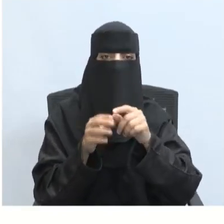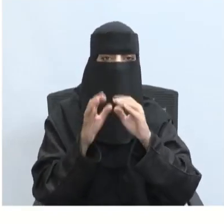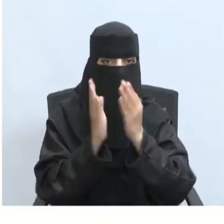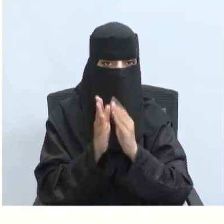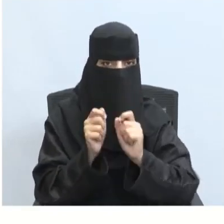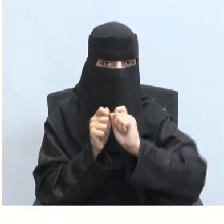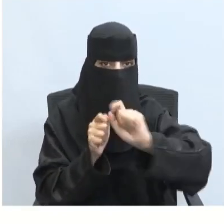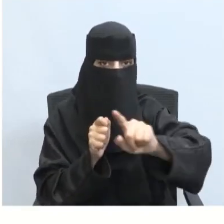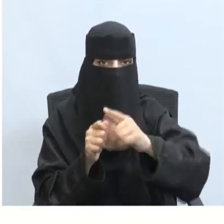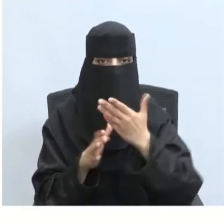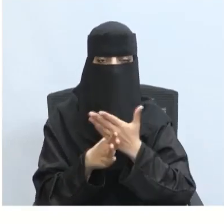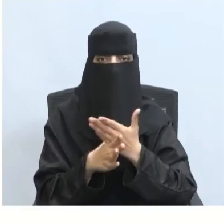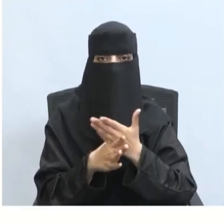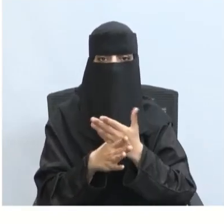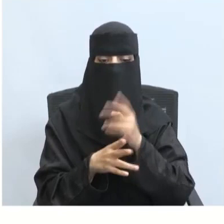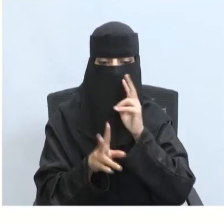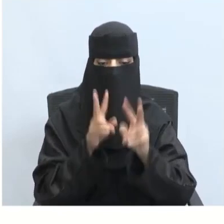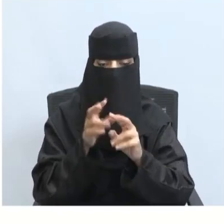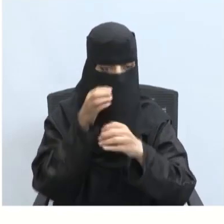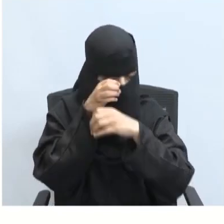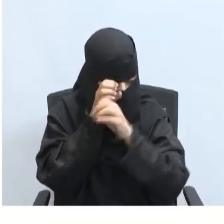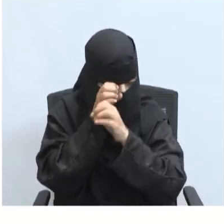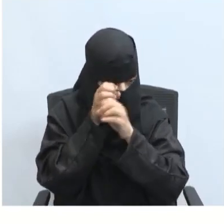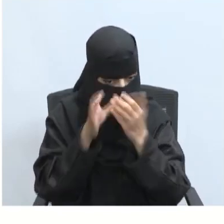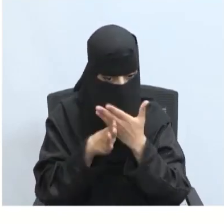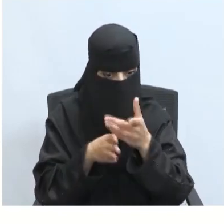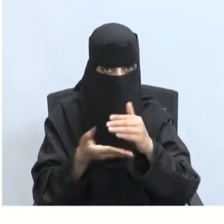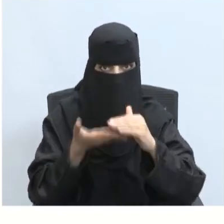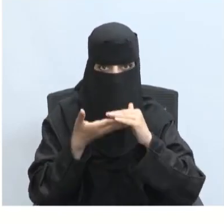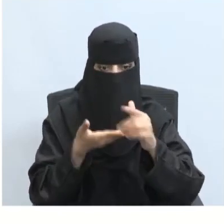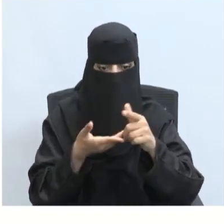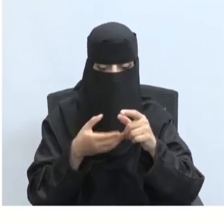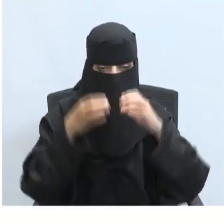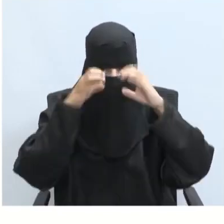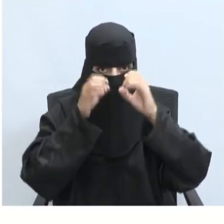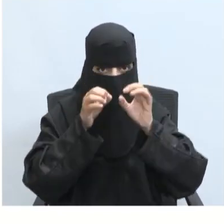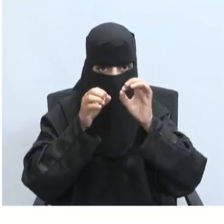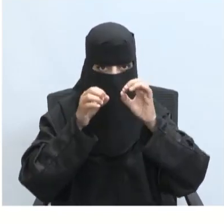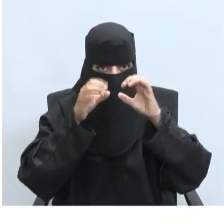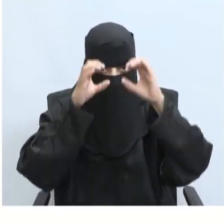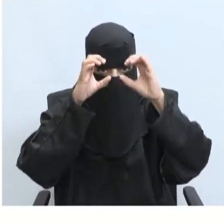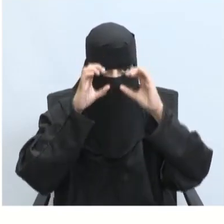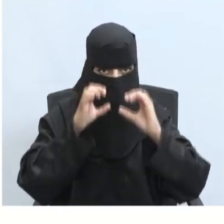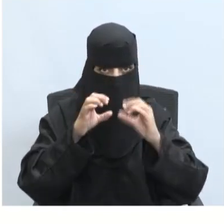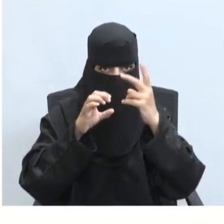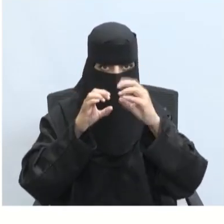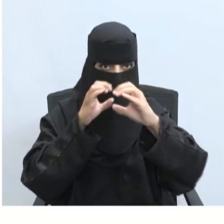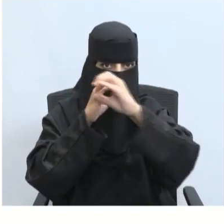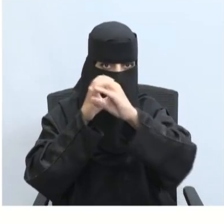الاجسام البعيده نلاحظ المنظار الان يتكون من مقراب او تلسكوب